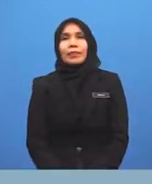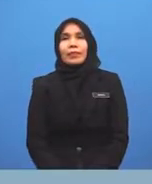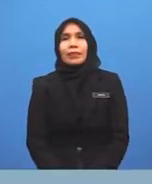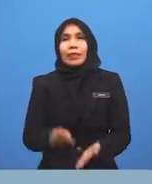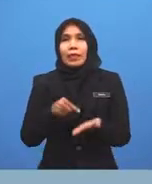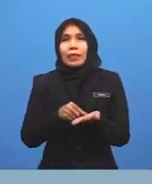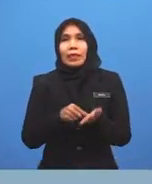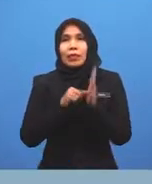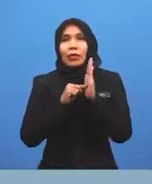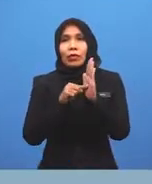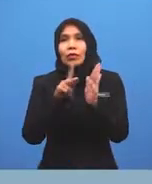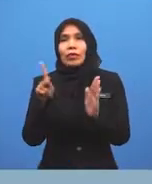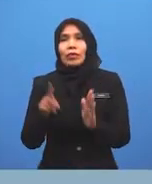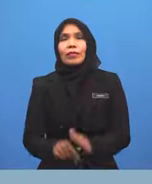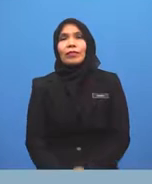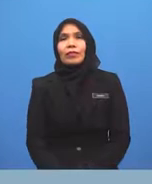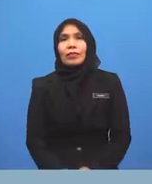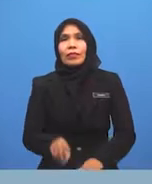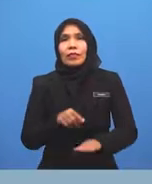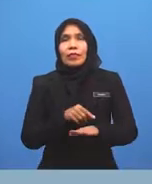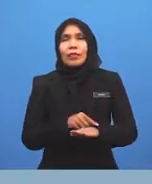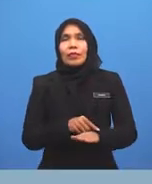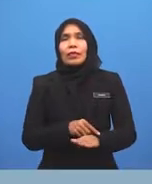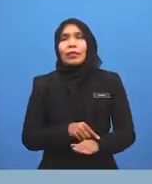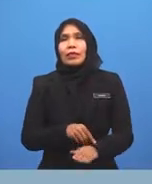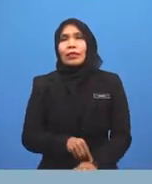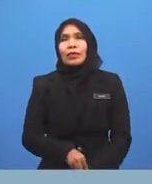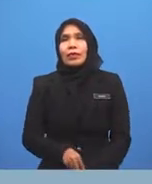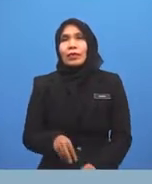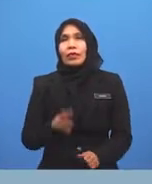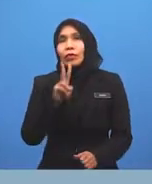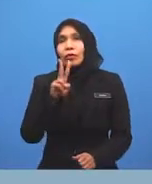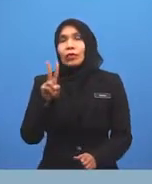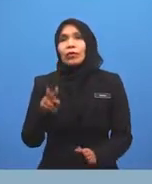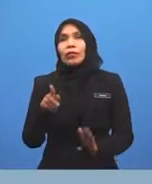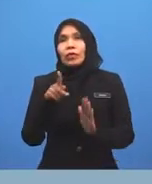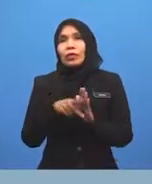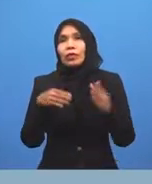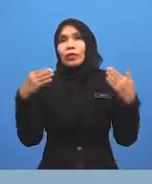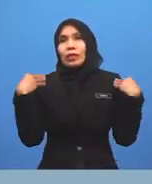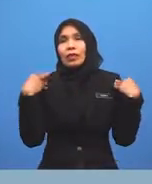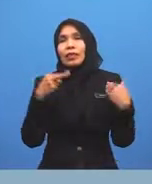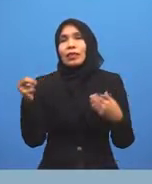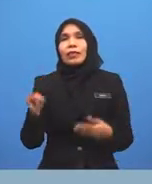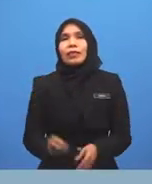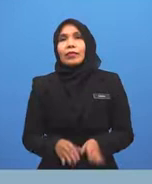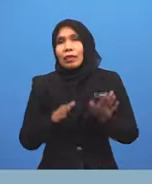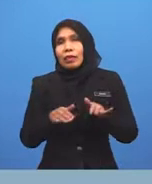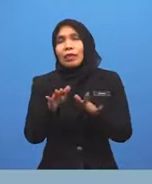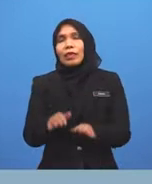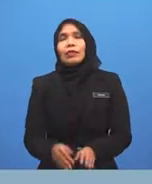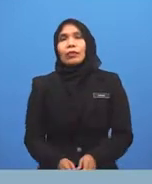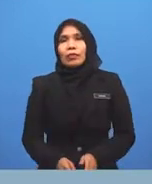Ini menunjukkan pada kedua-dua keadaan, arus sentiasa bergerak dalam satu